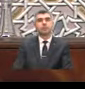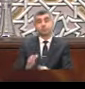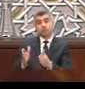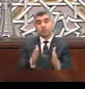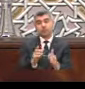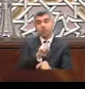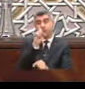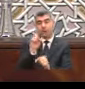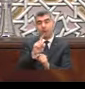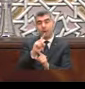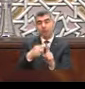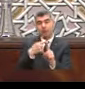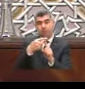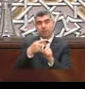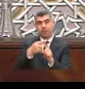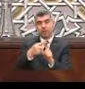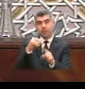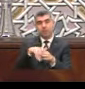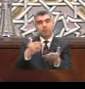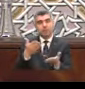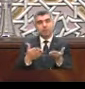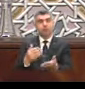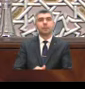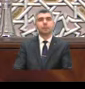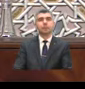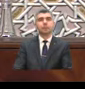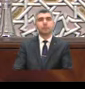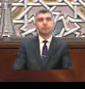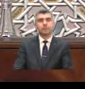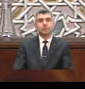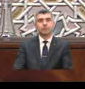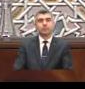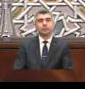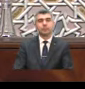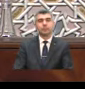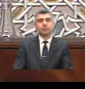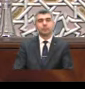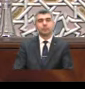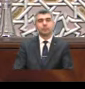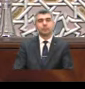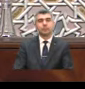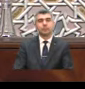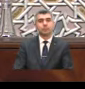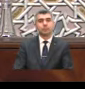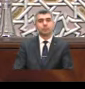تعقيب الفريق الاستقلالي للوحدة والتعادلية. تفضلي السيدة النائبة.